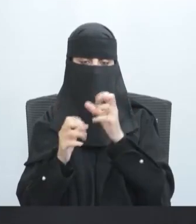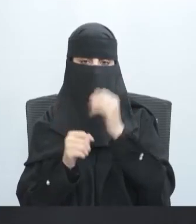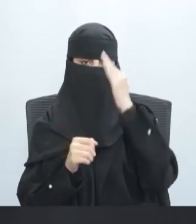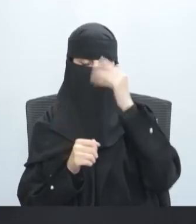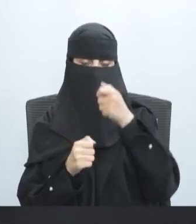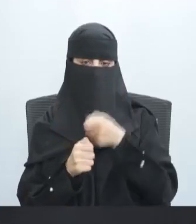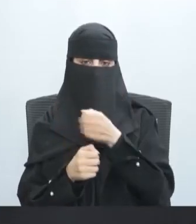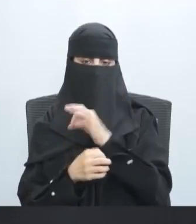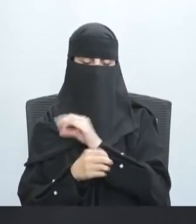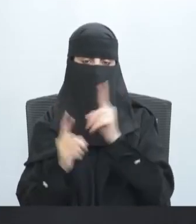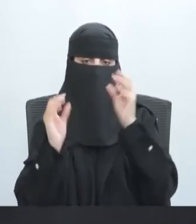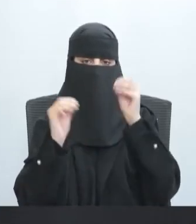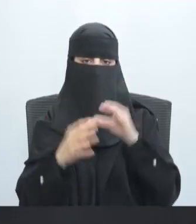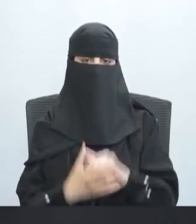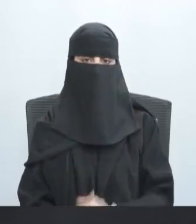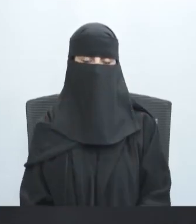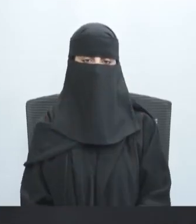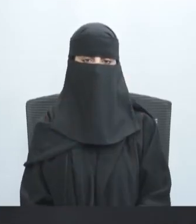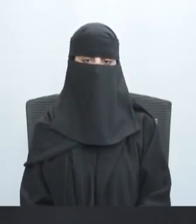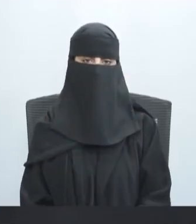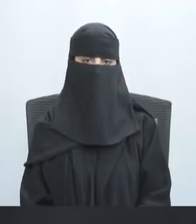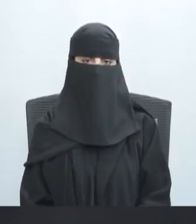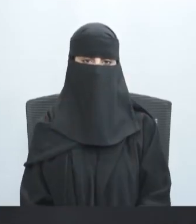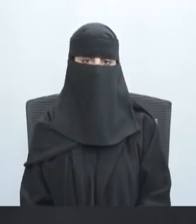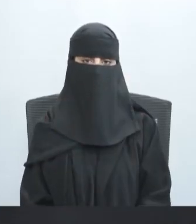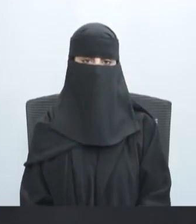اليوم شكرا لكم لحسن المتابعه السلام عليكم ورحمه الله وبركاته